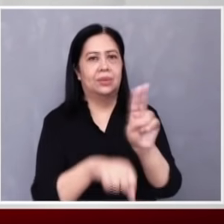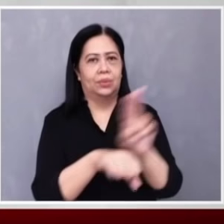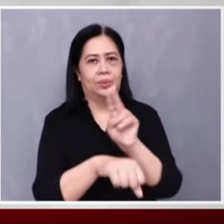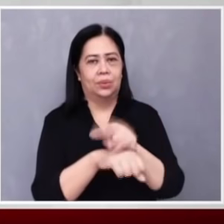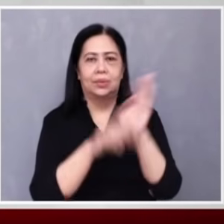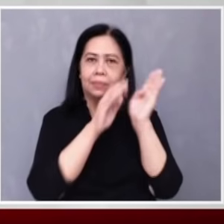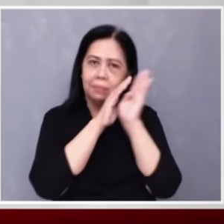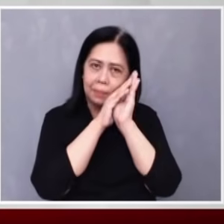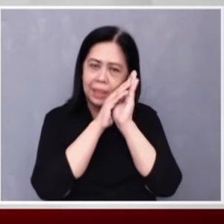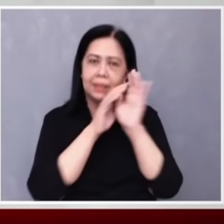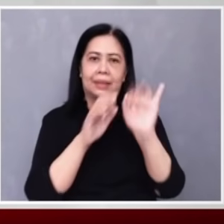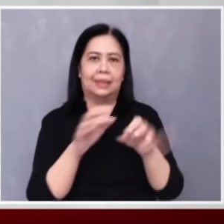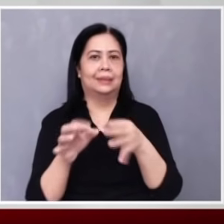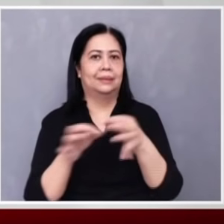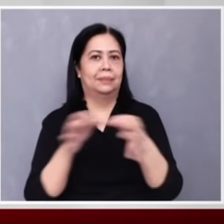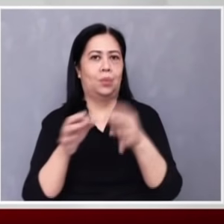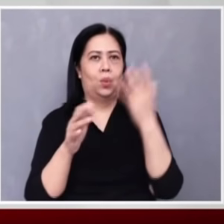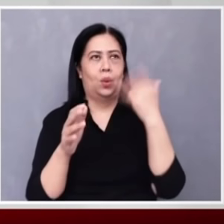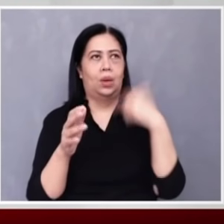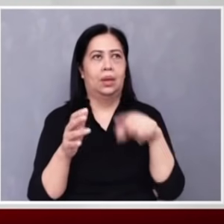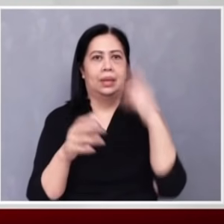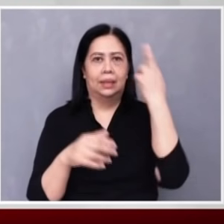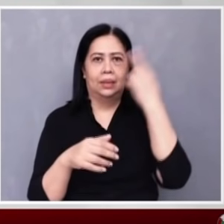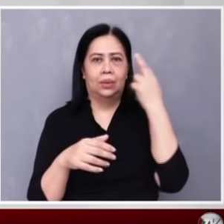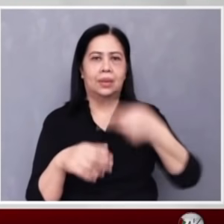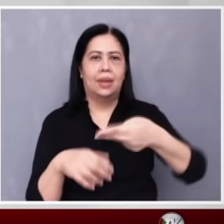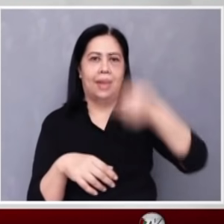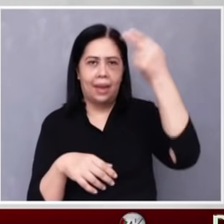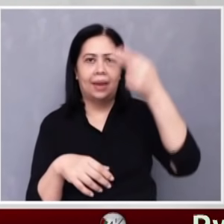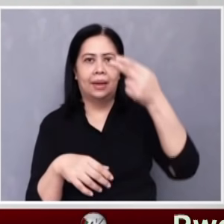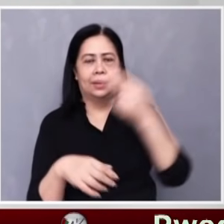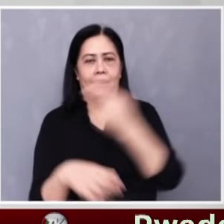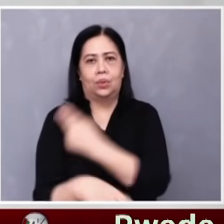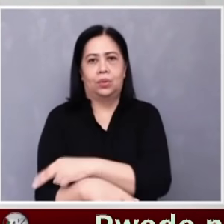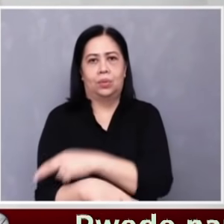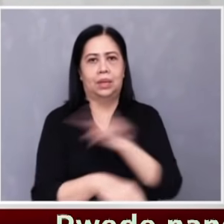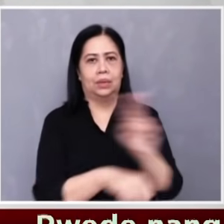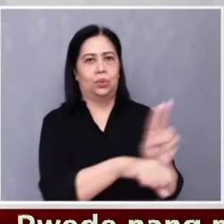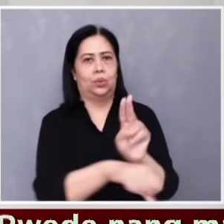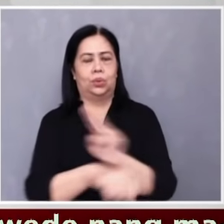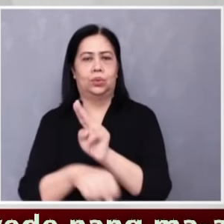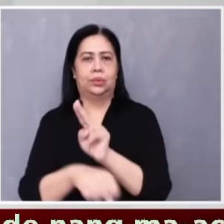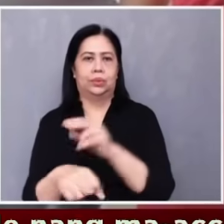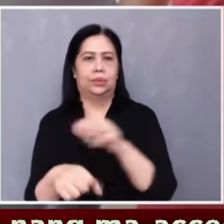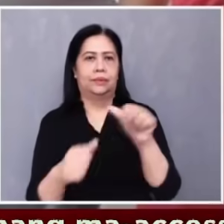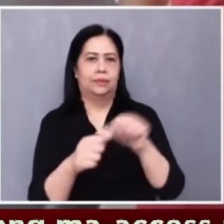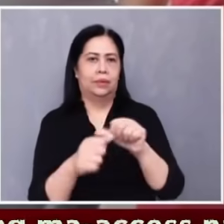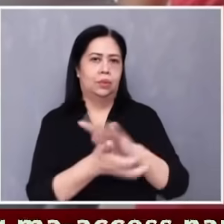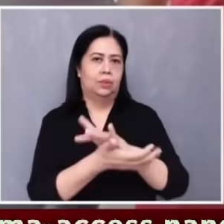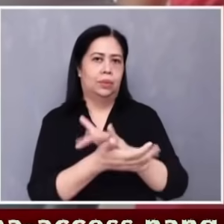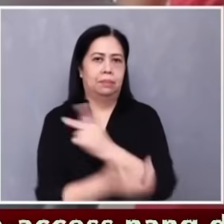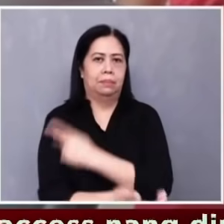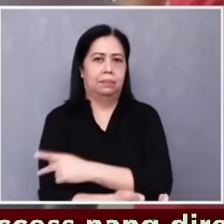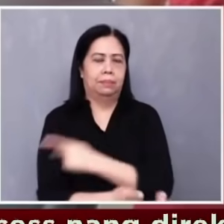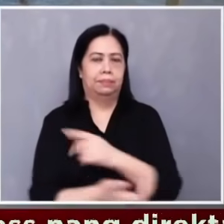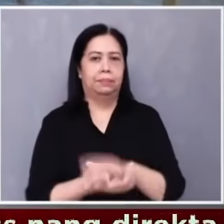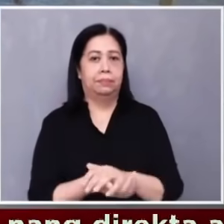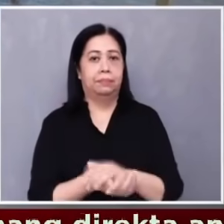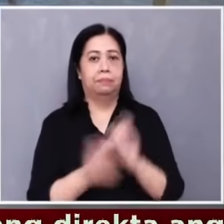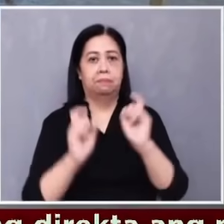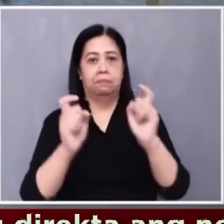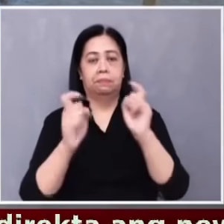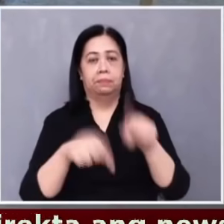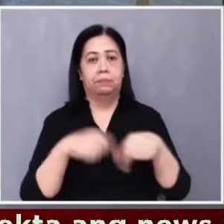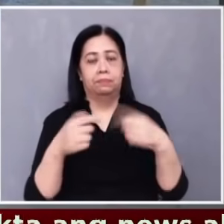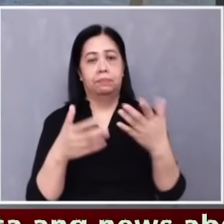that explains our high hospital bed utilization for COVID patients. Pinapaspasa na rin ng Provincial